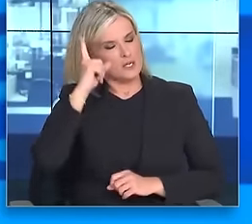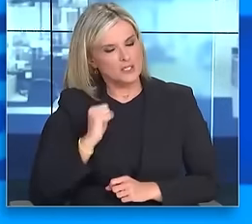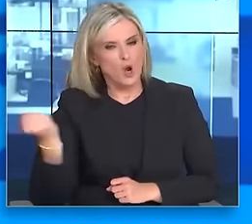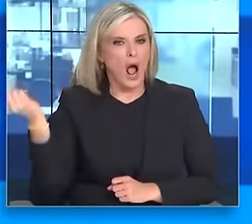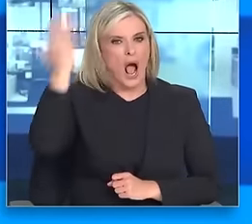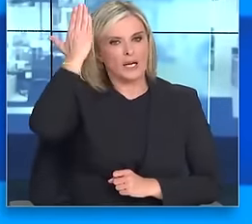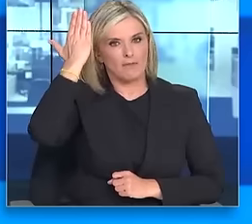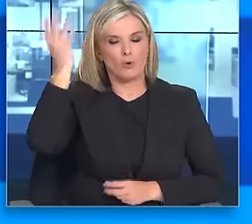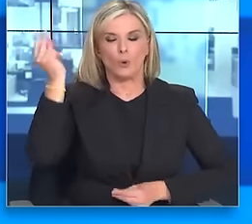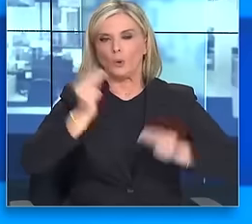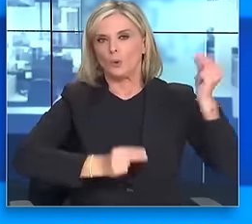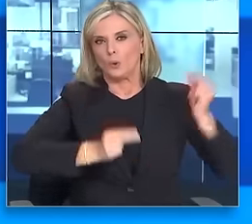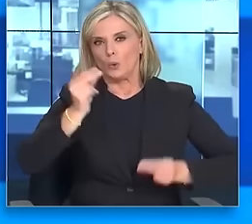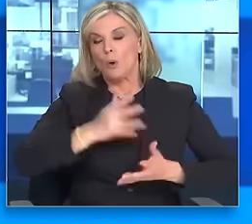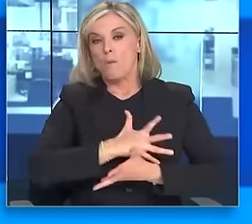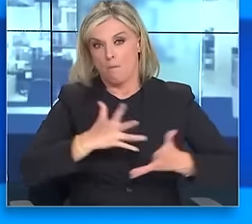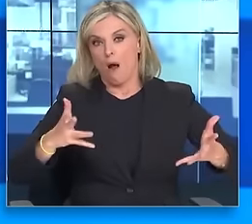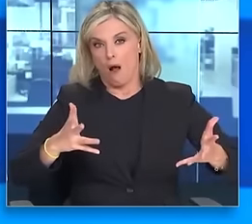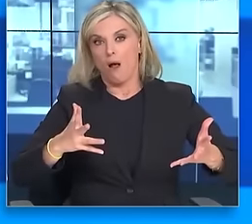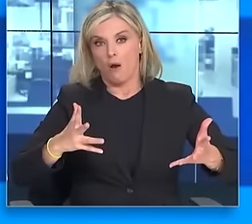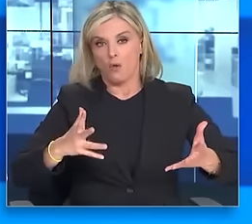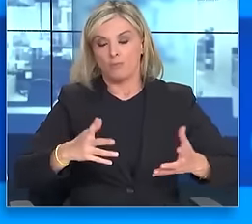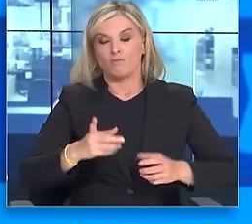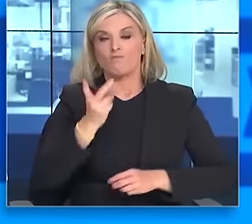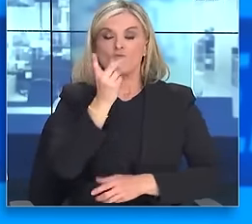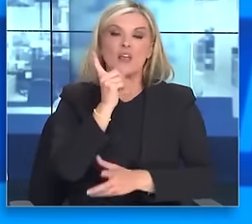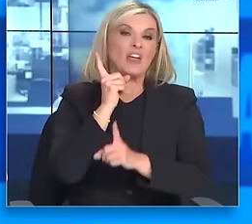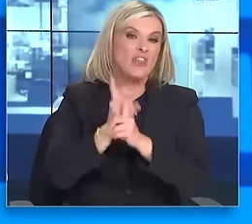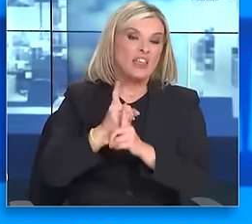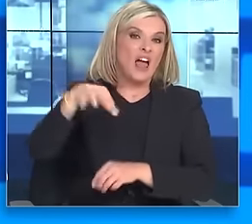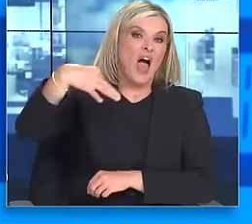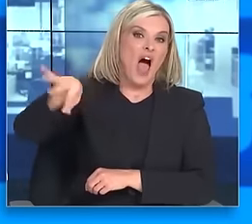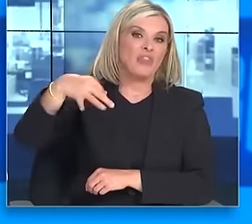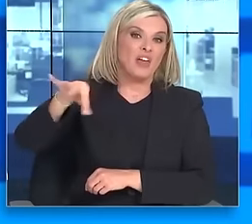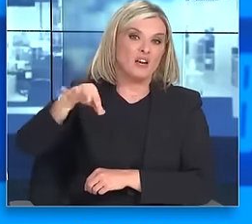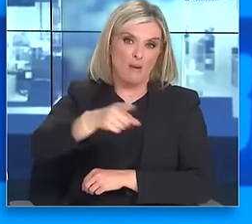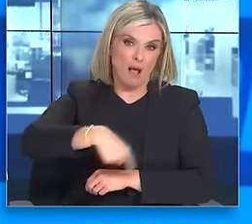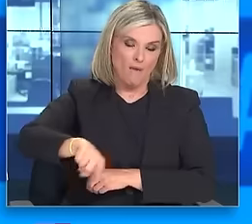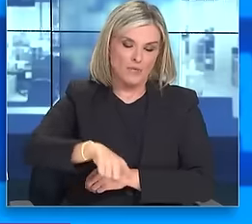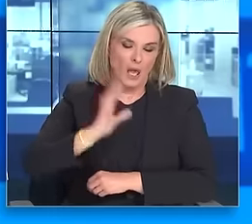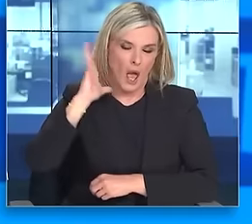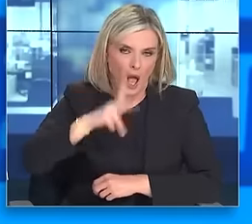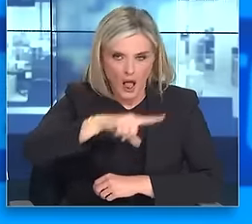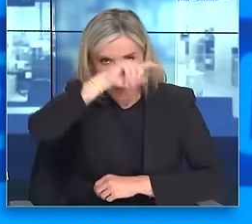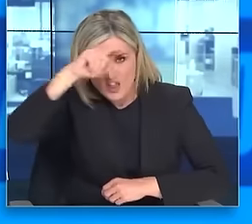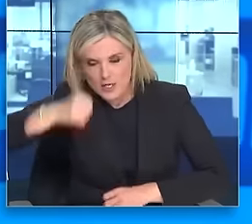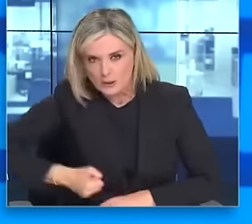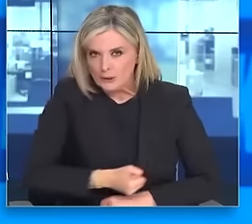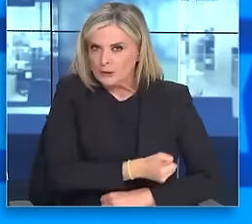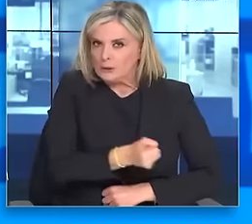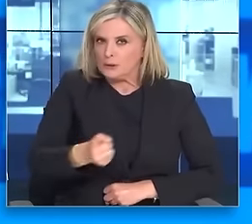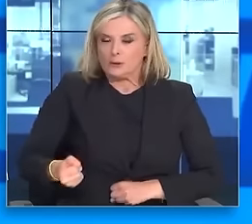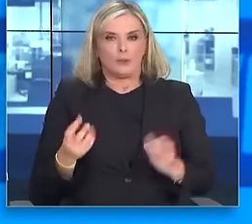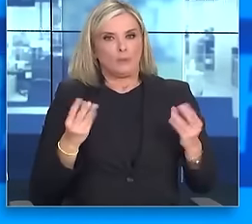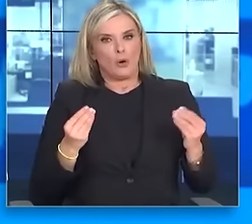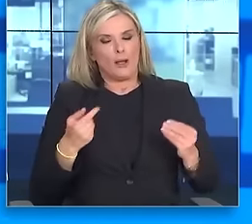πρώτο πράγμα το οποίο απασχολεί σήμερα τους Έλληνες πολίτες. Ειδικά τα ασθενέστερα νοικοκυριά. Το ξέρουμε, το καταλαβαίνουμε, προσπαθούμε να το διαχειριστούμε.